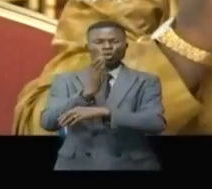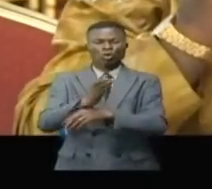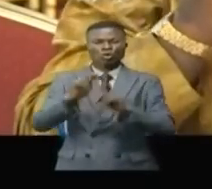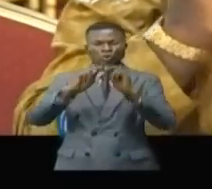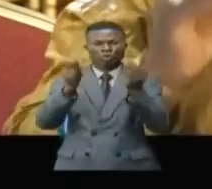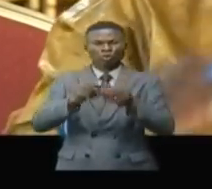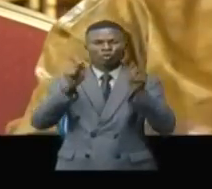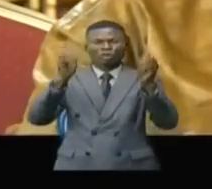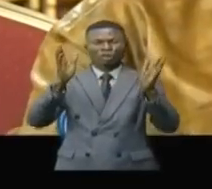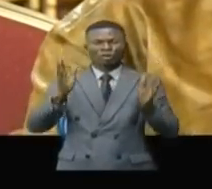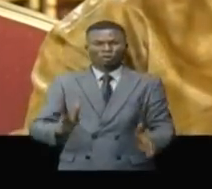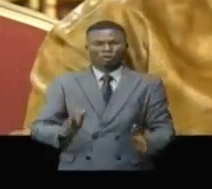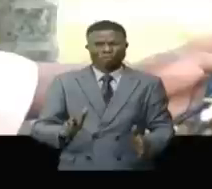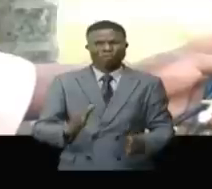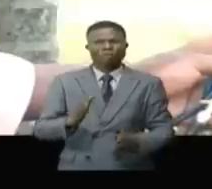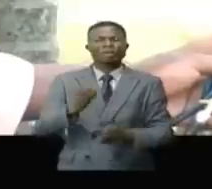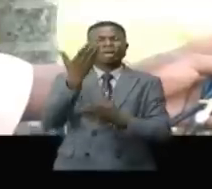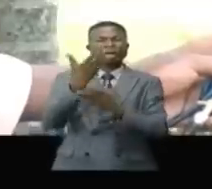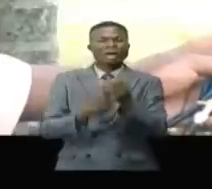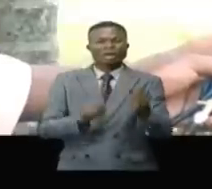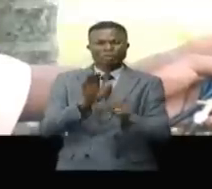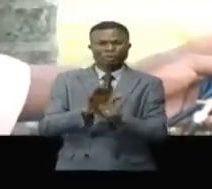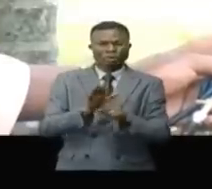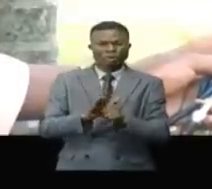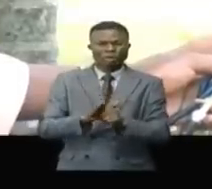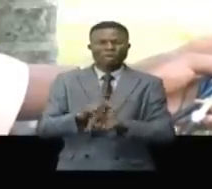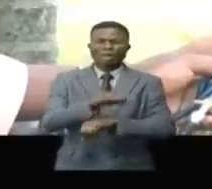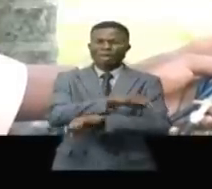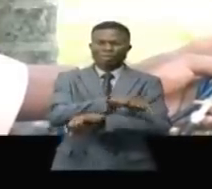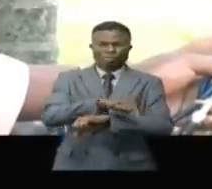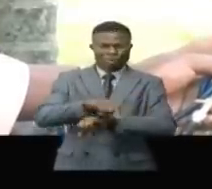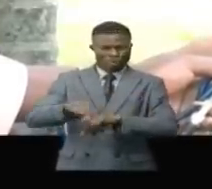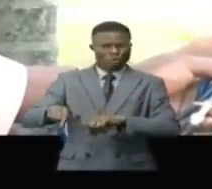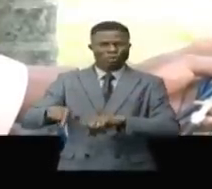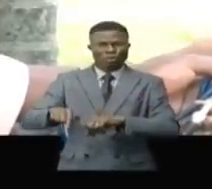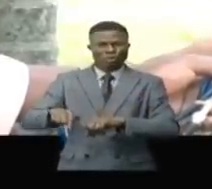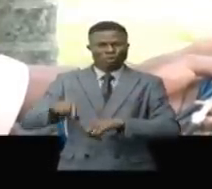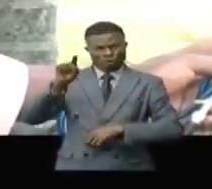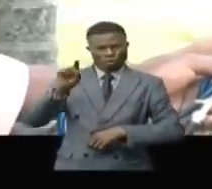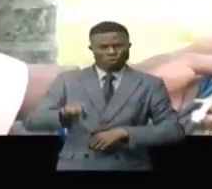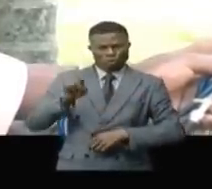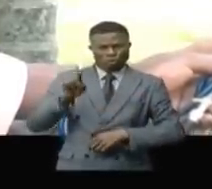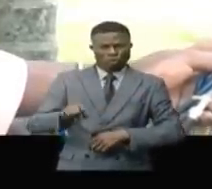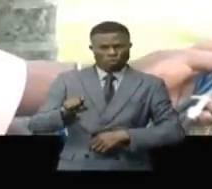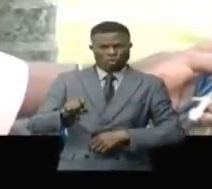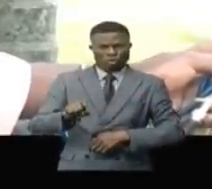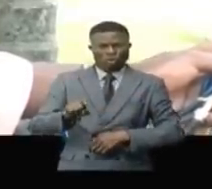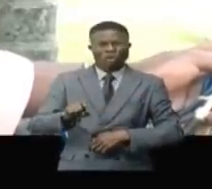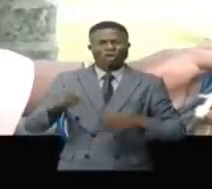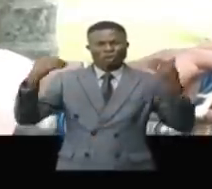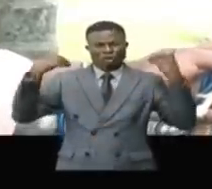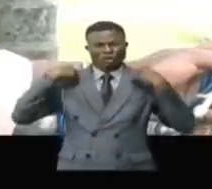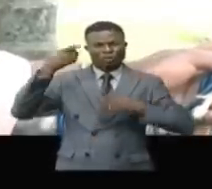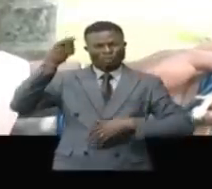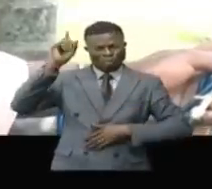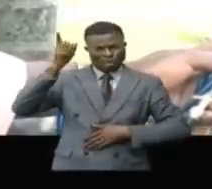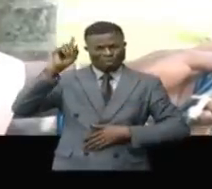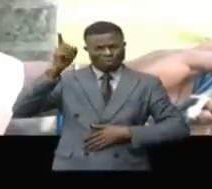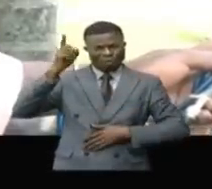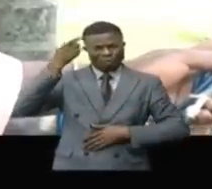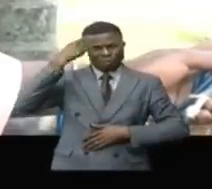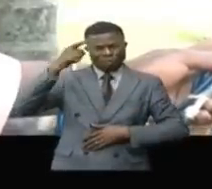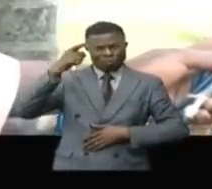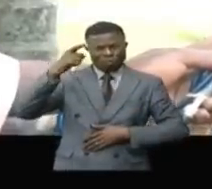presse. Il nous manque une instance qui soit l'autorité morale de